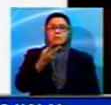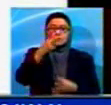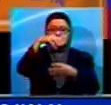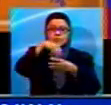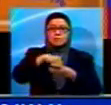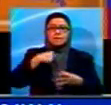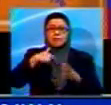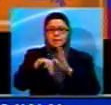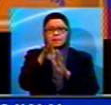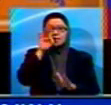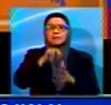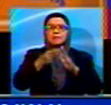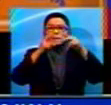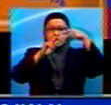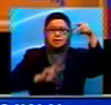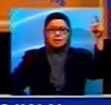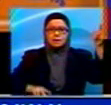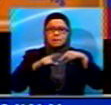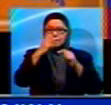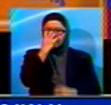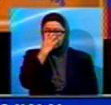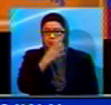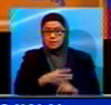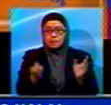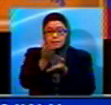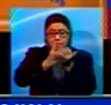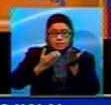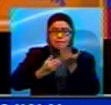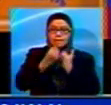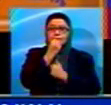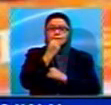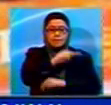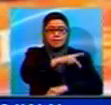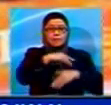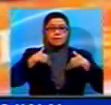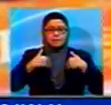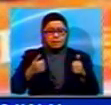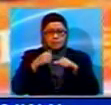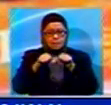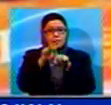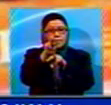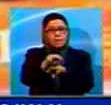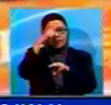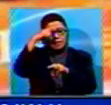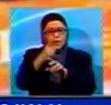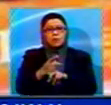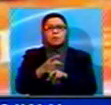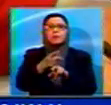khinzir sehubungan itu bahagian makanan Kementerian kesihatan terus membuat pemantauan terhadap produk coklat